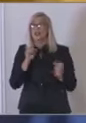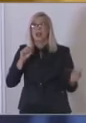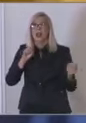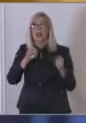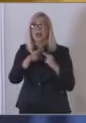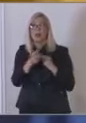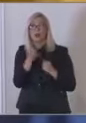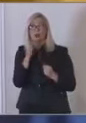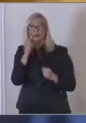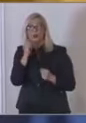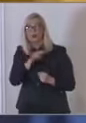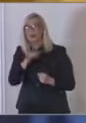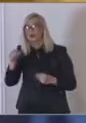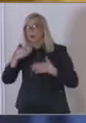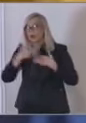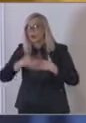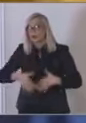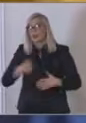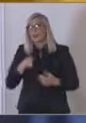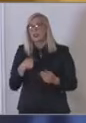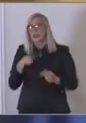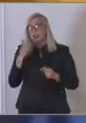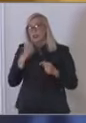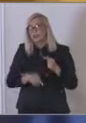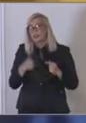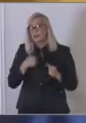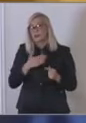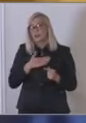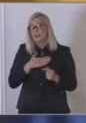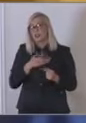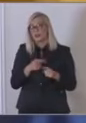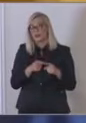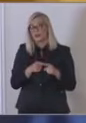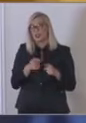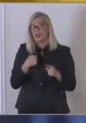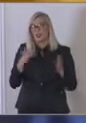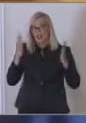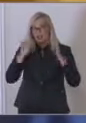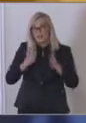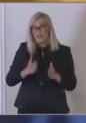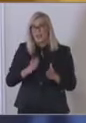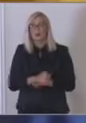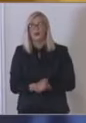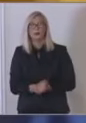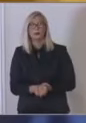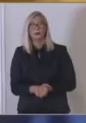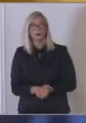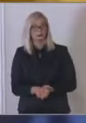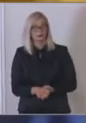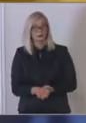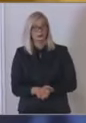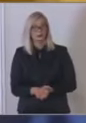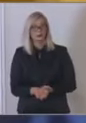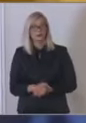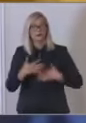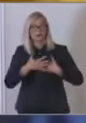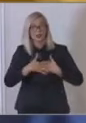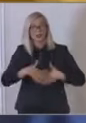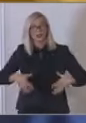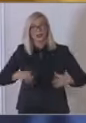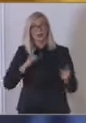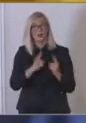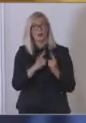kemi përfunduar pjesën tonë dhe besoj që duke avancuar edhe me ndërtimin e pikës së përbashkët kalimit kufitar, ne e lidhim Prishtinën